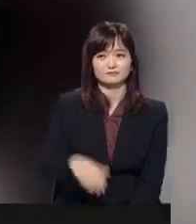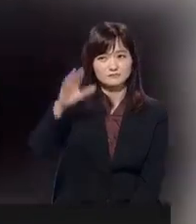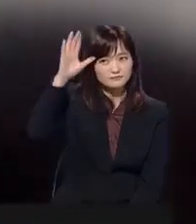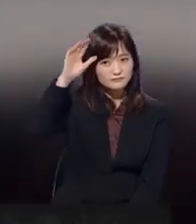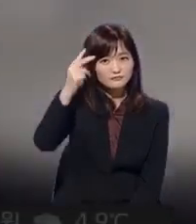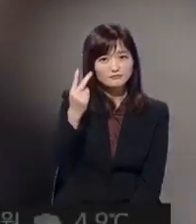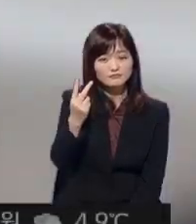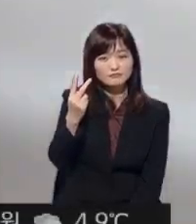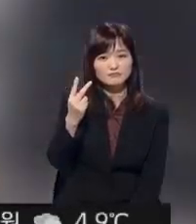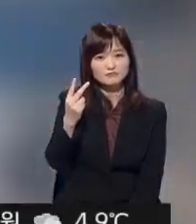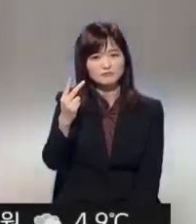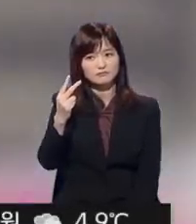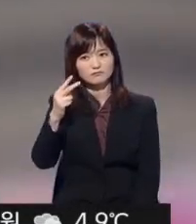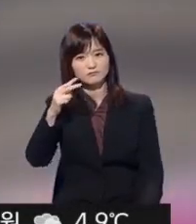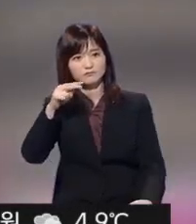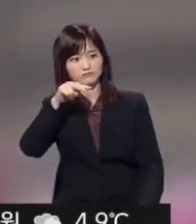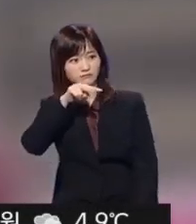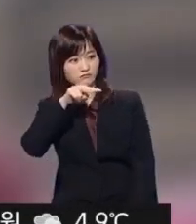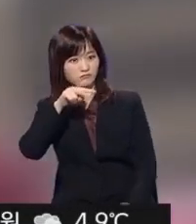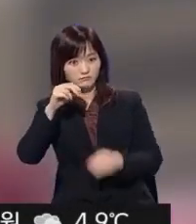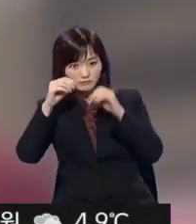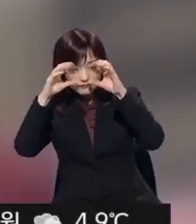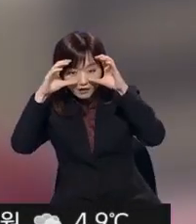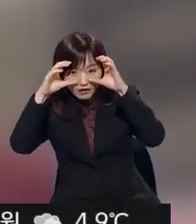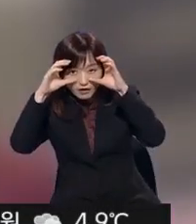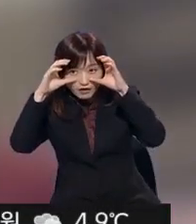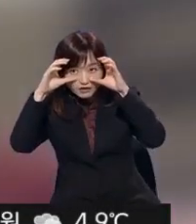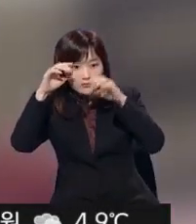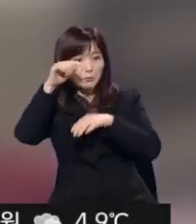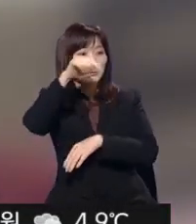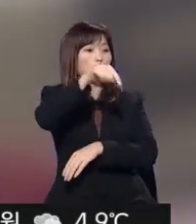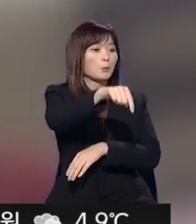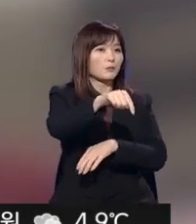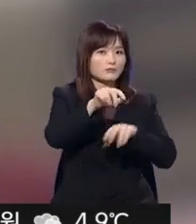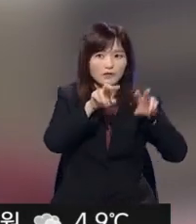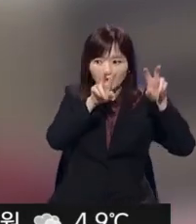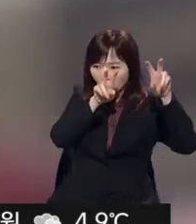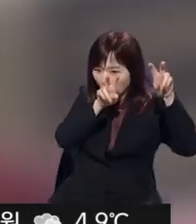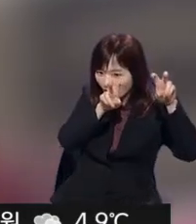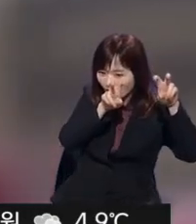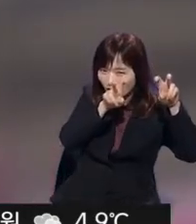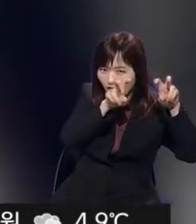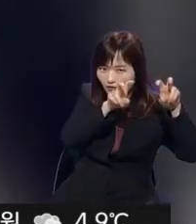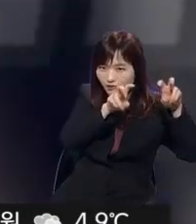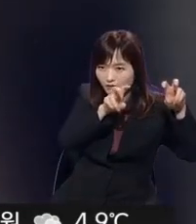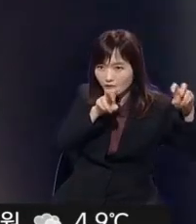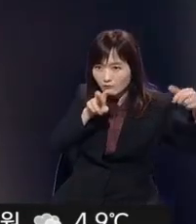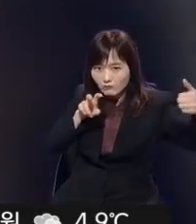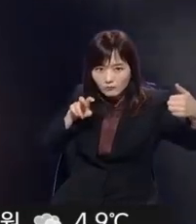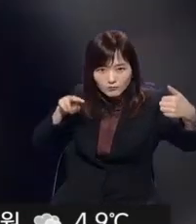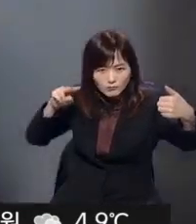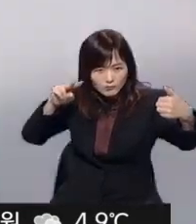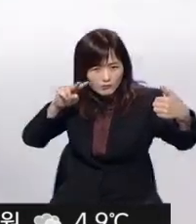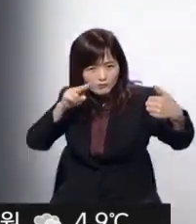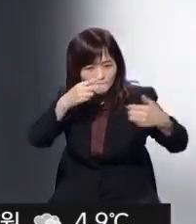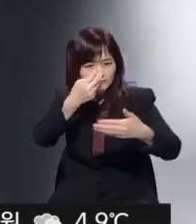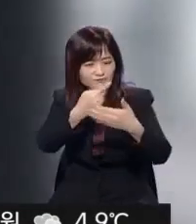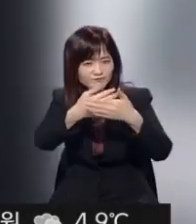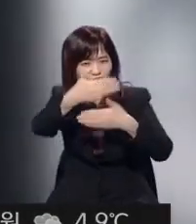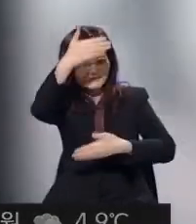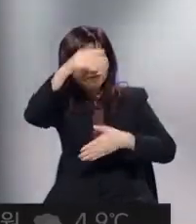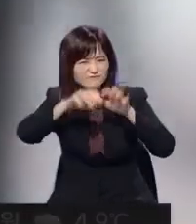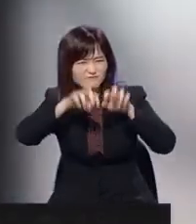강아지 두 마리가 뭔가를 보고 눈이 휘둥그레졌습니다. 바깥에 공룡이 나타난 겁니다. 강아지들은 창문을 긁으면서